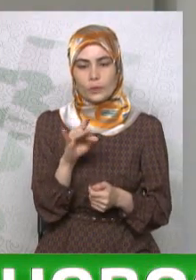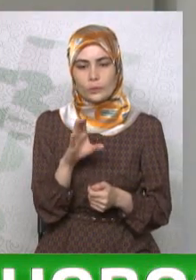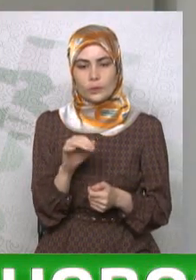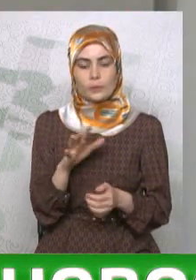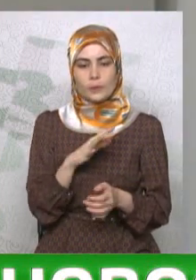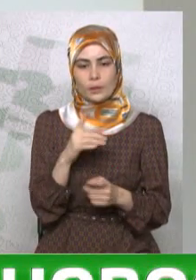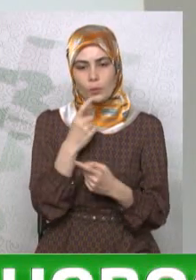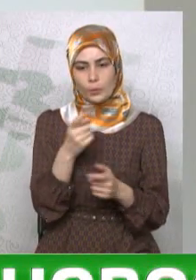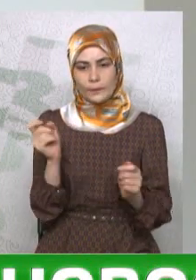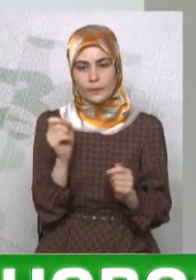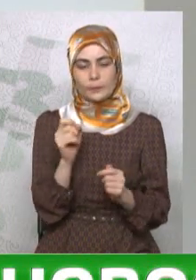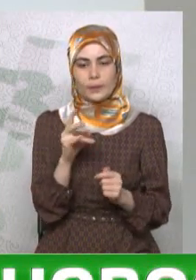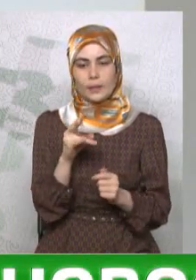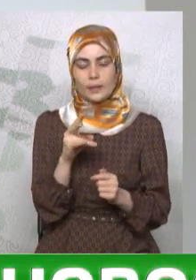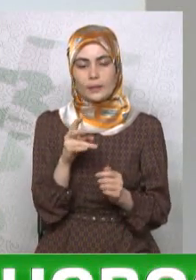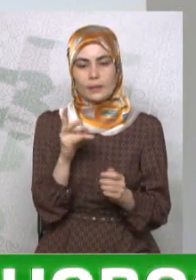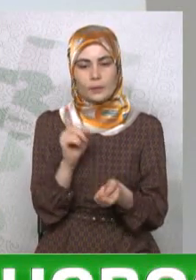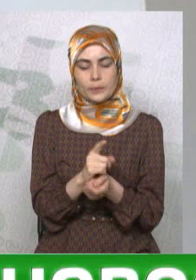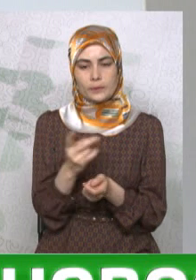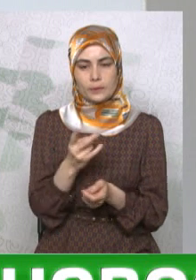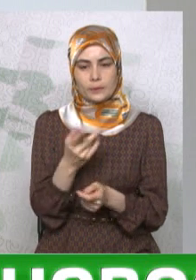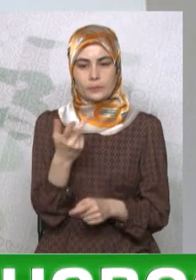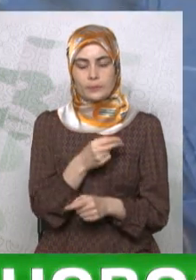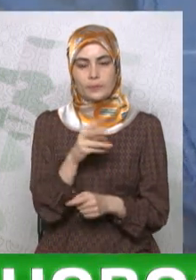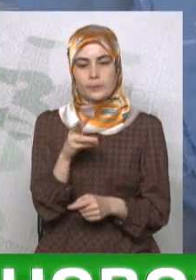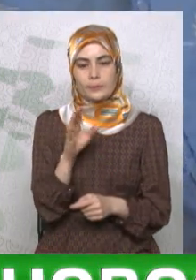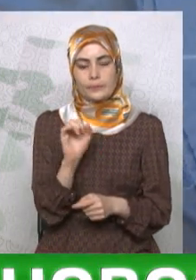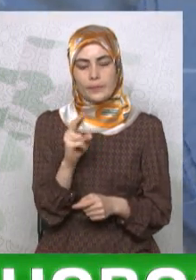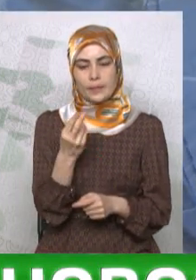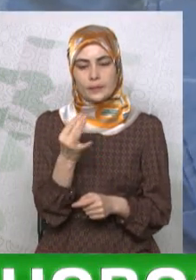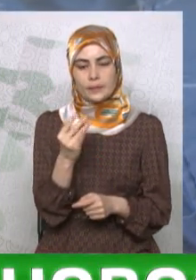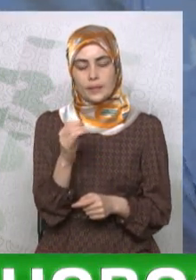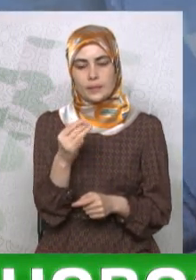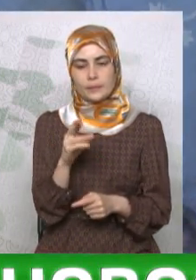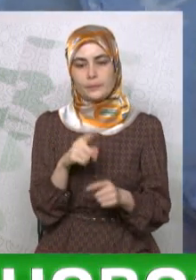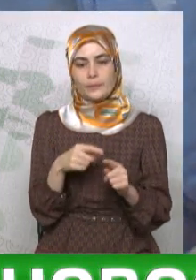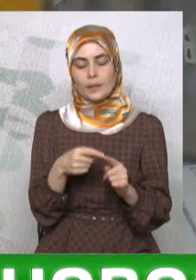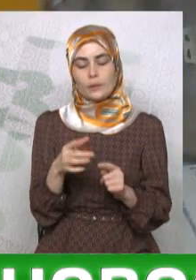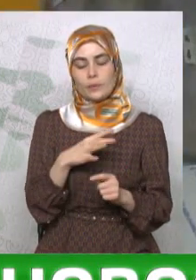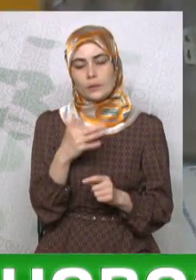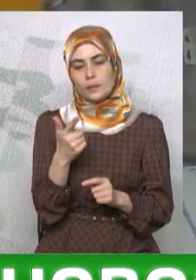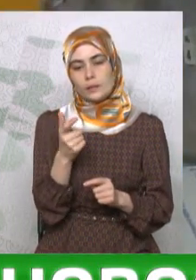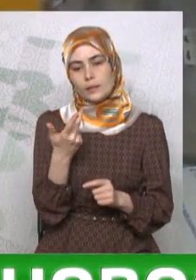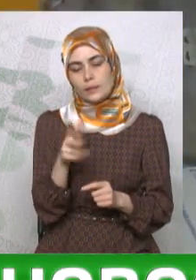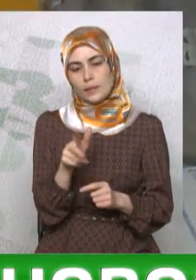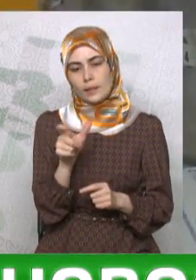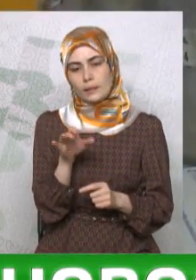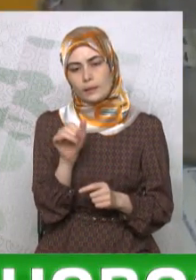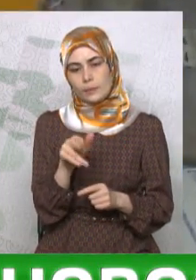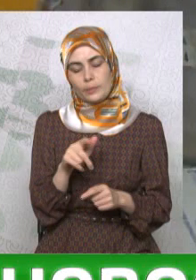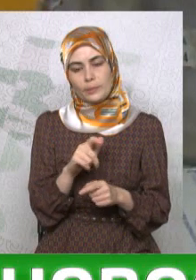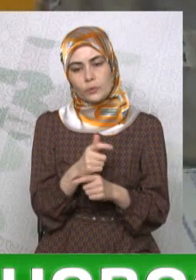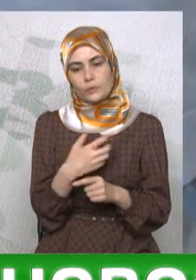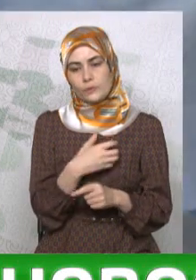было объявлено о необходимости провести массовую вакцинацию. Этот процесс проходил в три этапа. Было важно охватить как